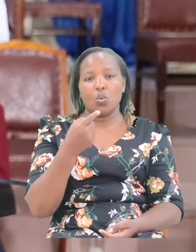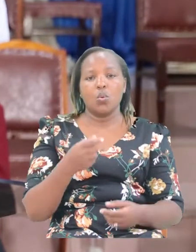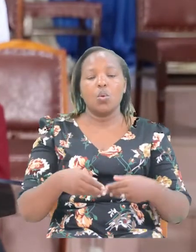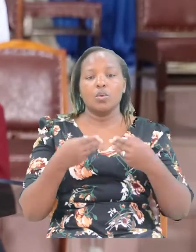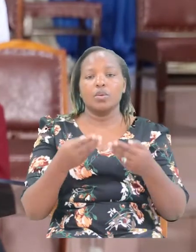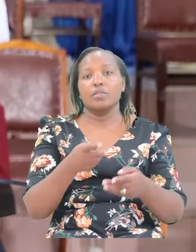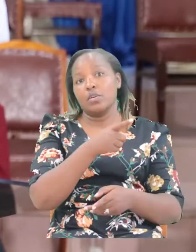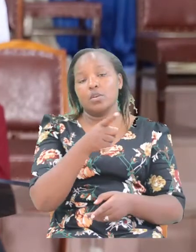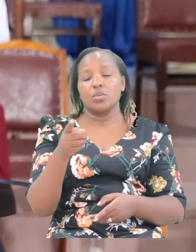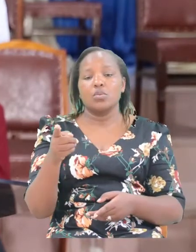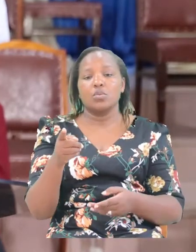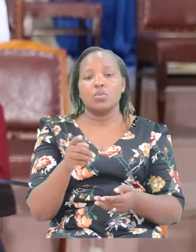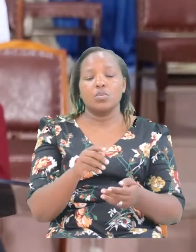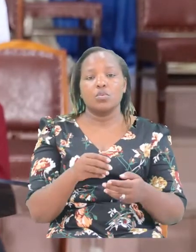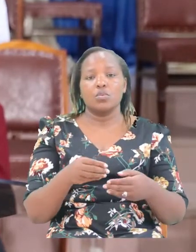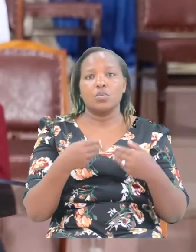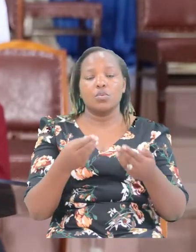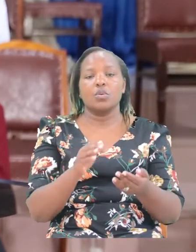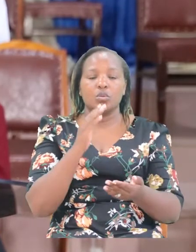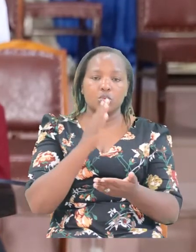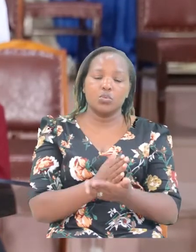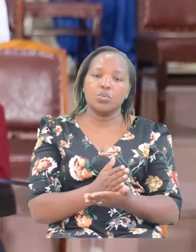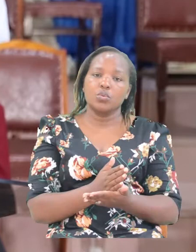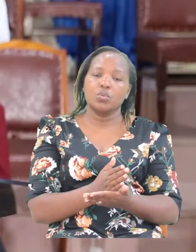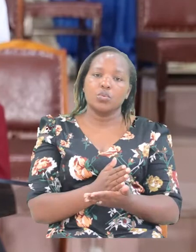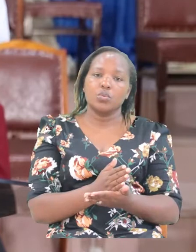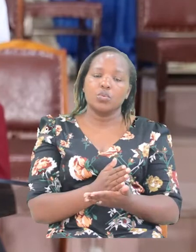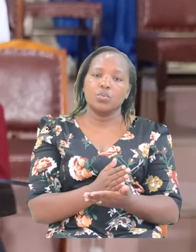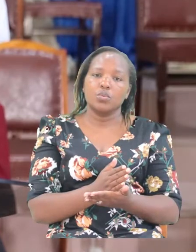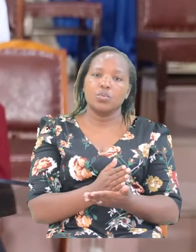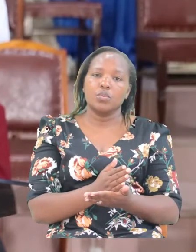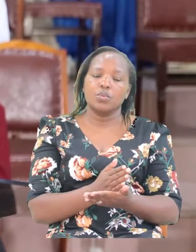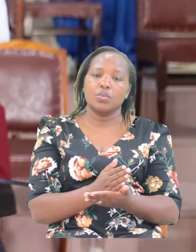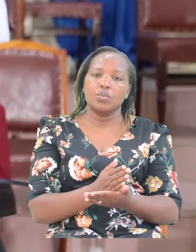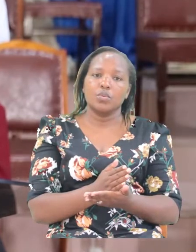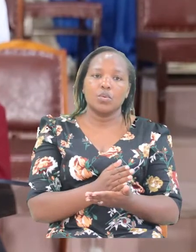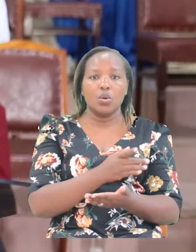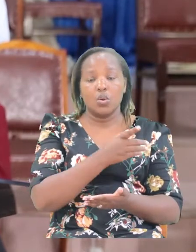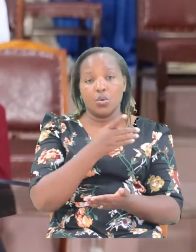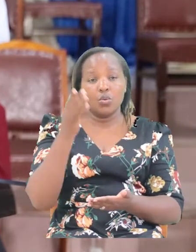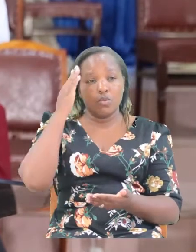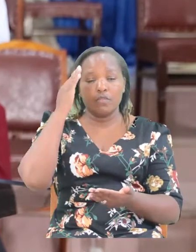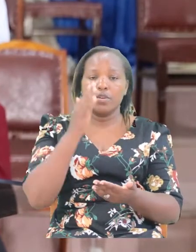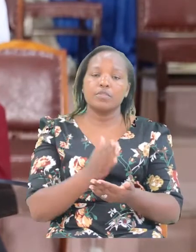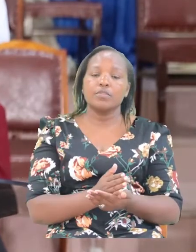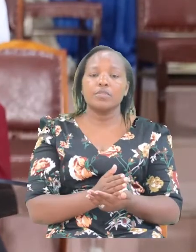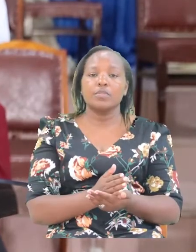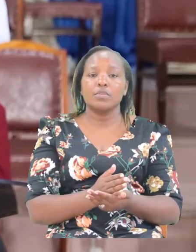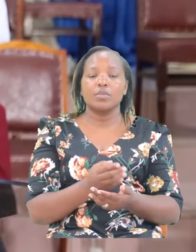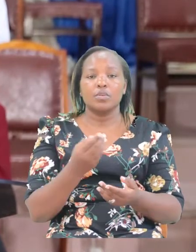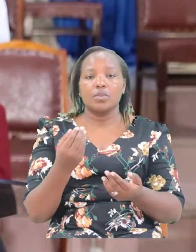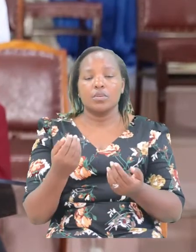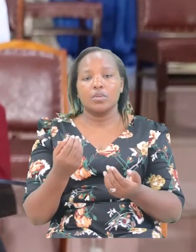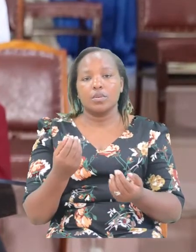atakayewapa amana mali ya kweli? Na kama hamkuwa waaminifu katika mali ya